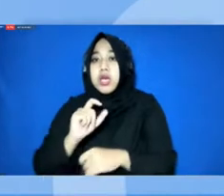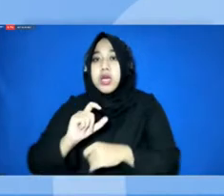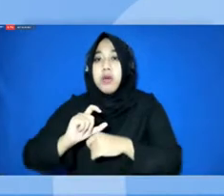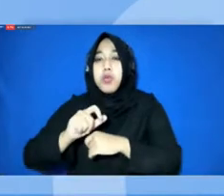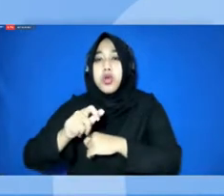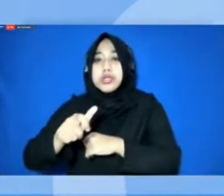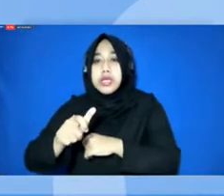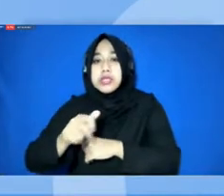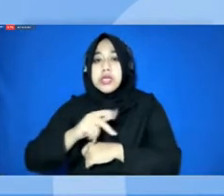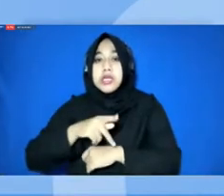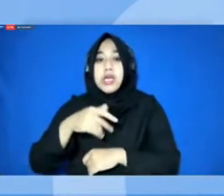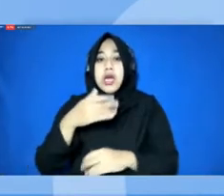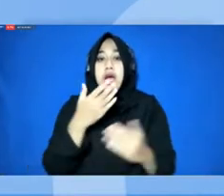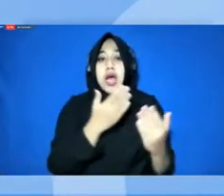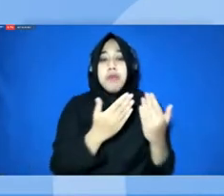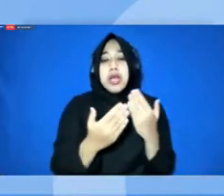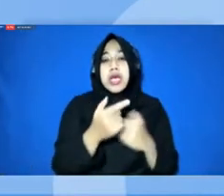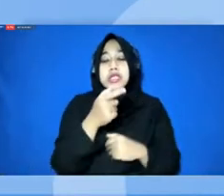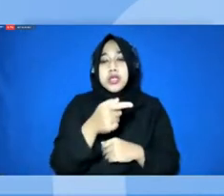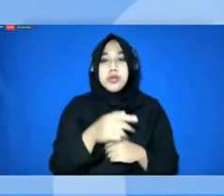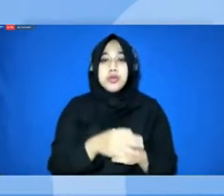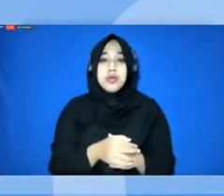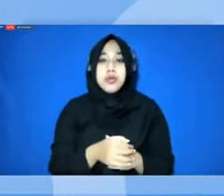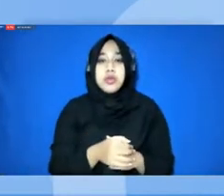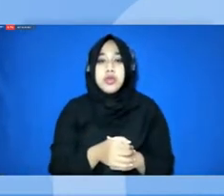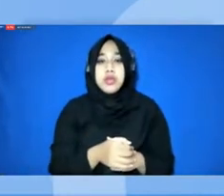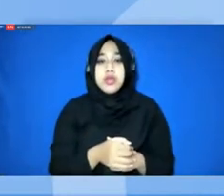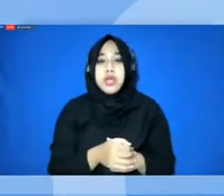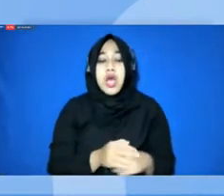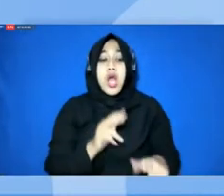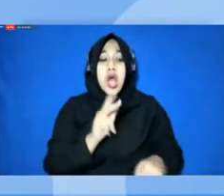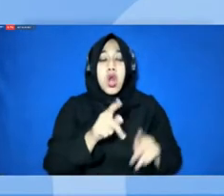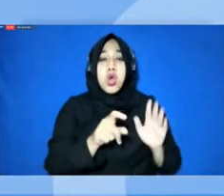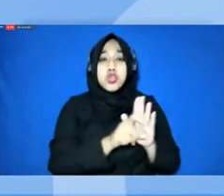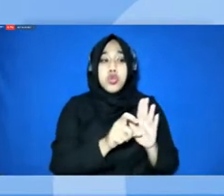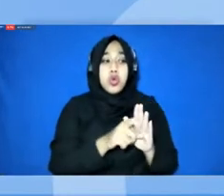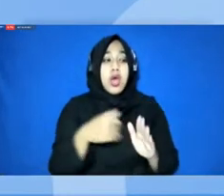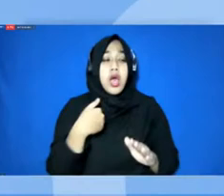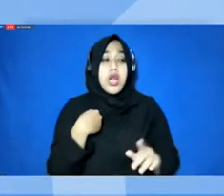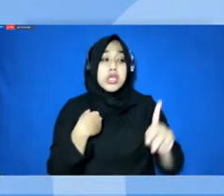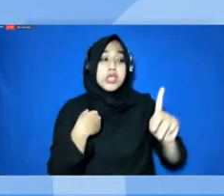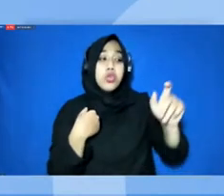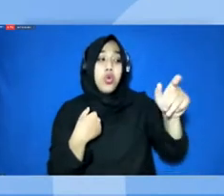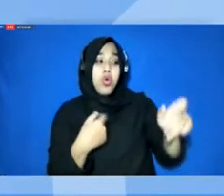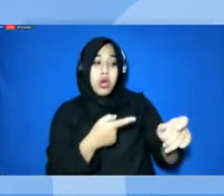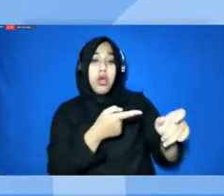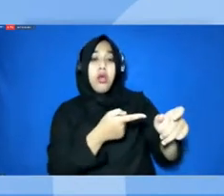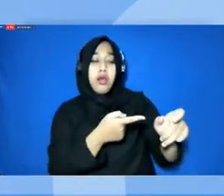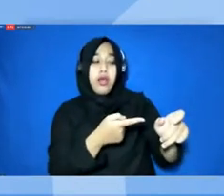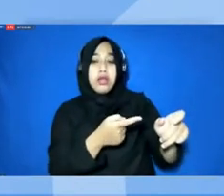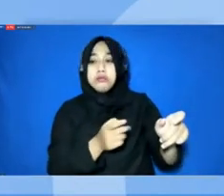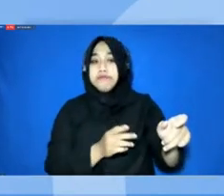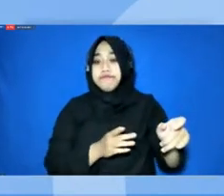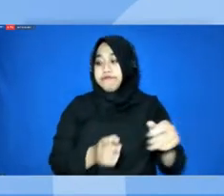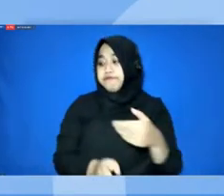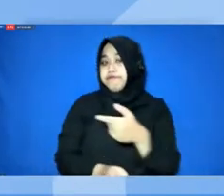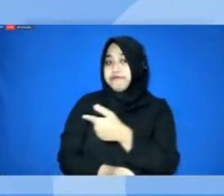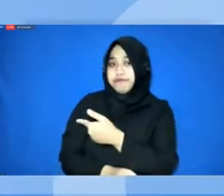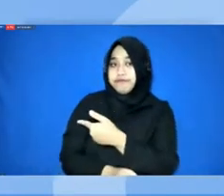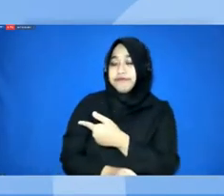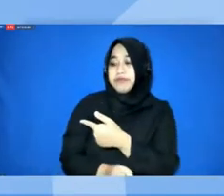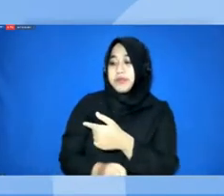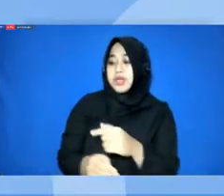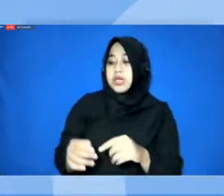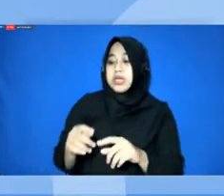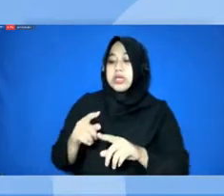selama kita menggunakan aplikasi itu. Jadi menggunakan Bluetooth. Jadi kalau misalnya ada seseorang di samping saya jaraknya sekitar